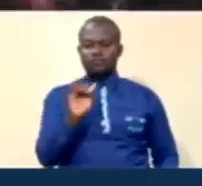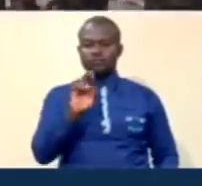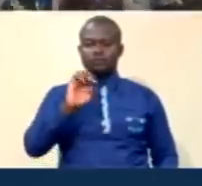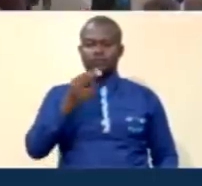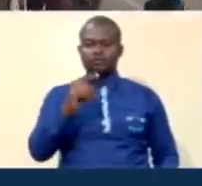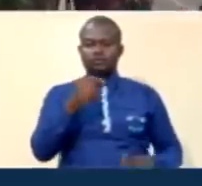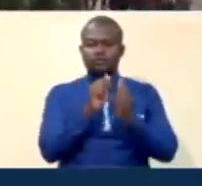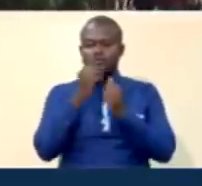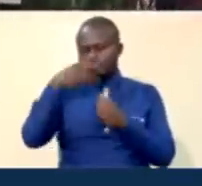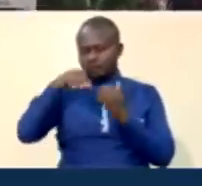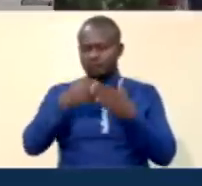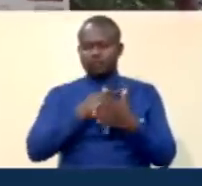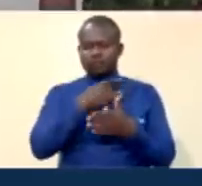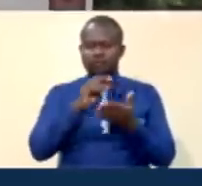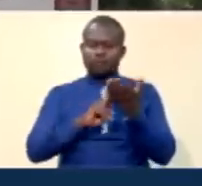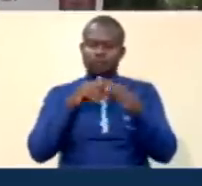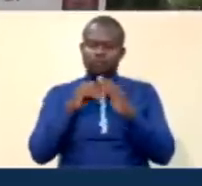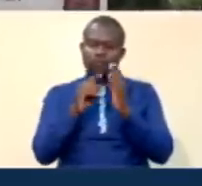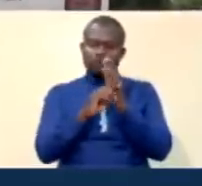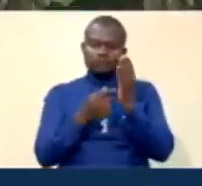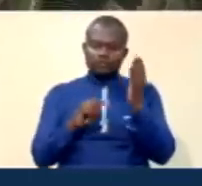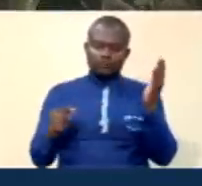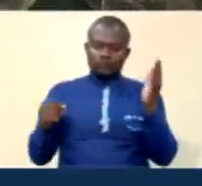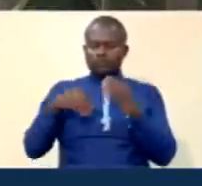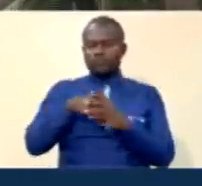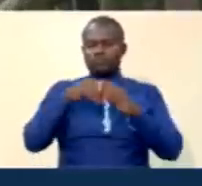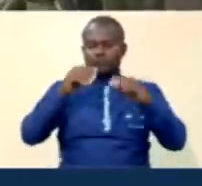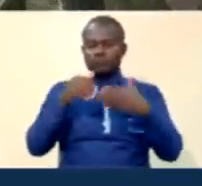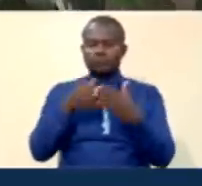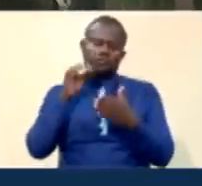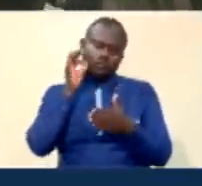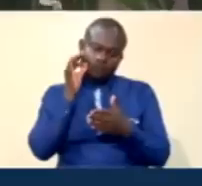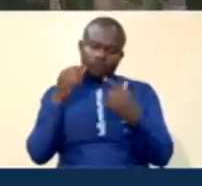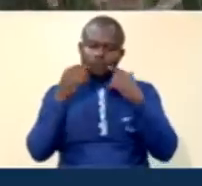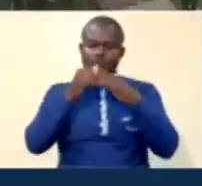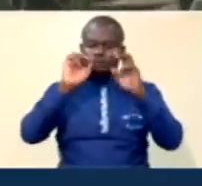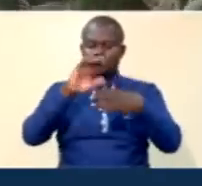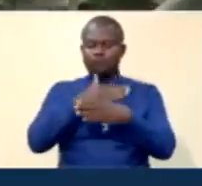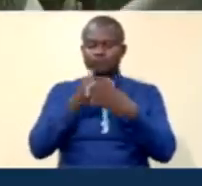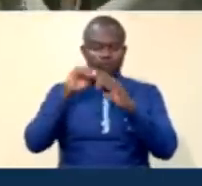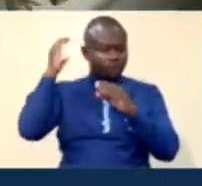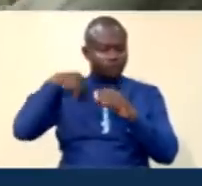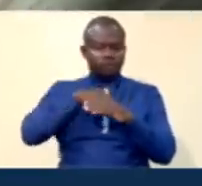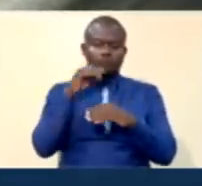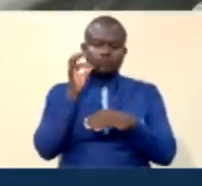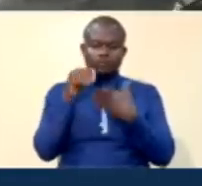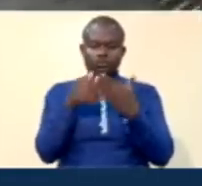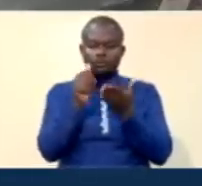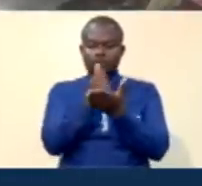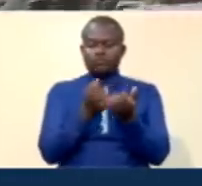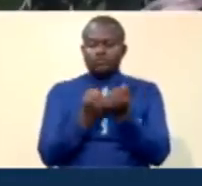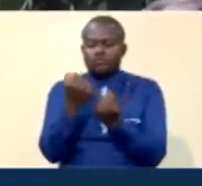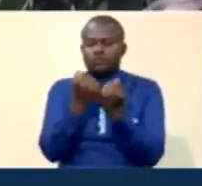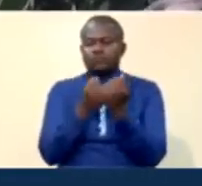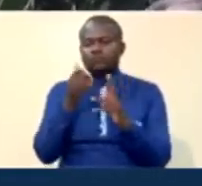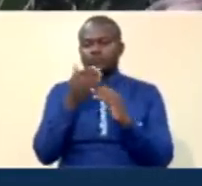Muhanga basuye imirima yakoreshejwe ikoranabuhanga mu guhinga imbuto yatuburiwe mu Rwanda. Bavuga ko gusangira amakuru kuri izi mbuto bigiye kunoza imikoranire